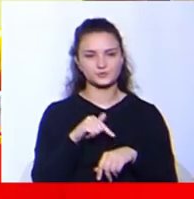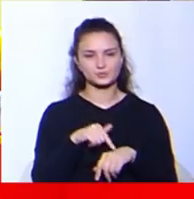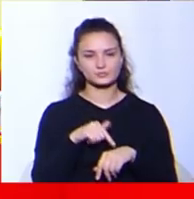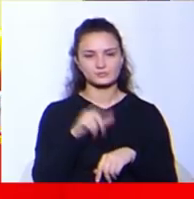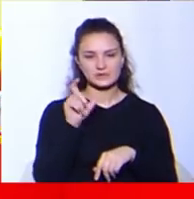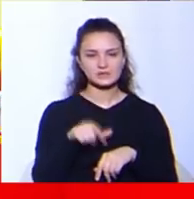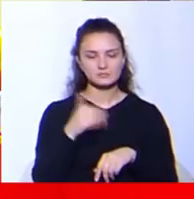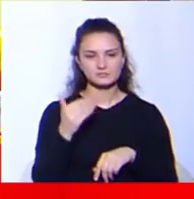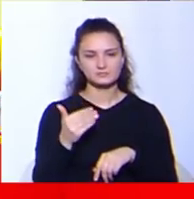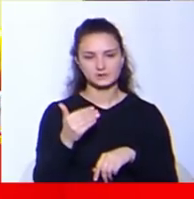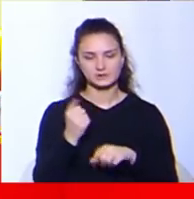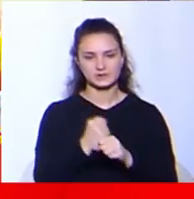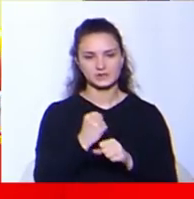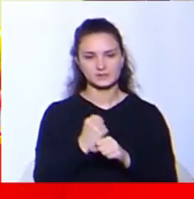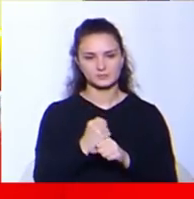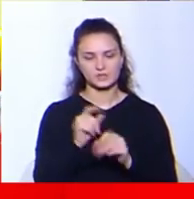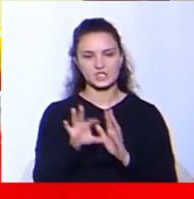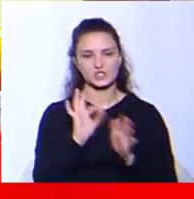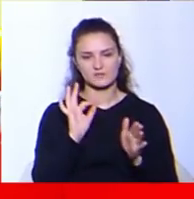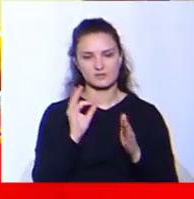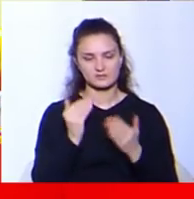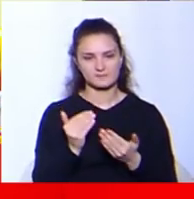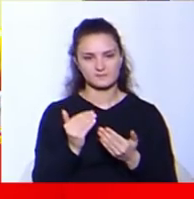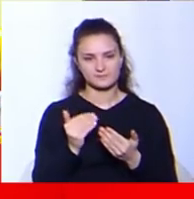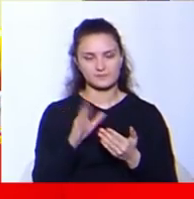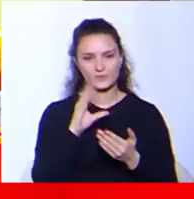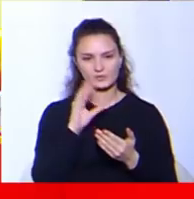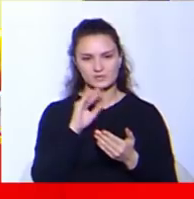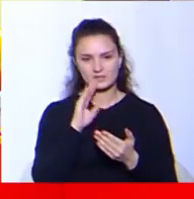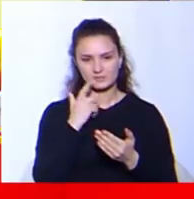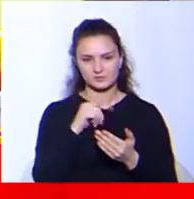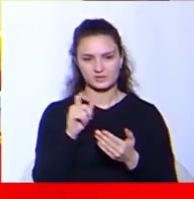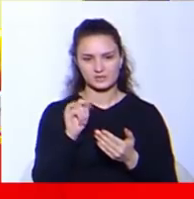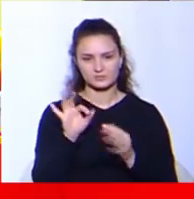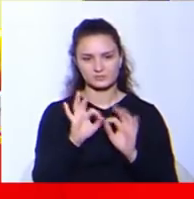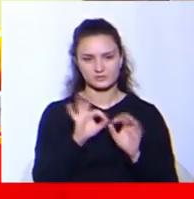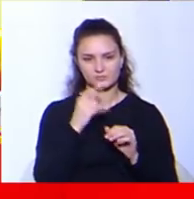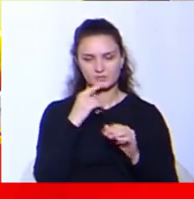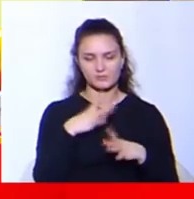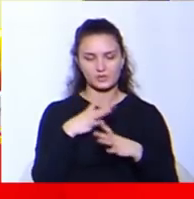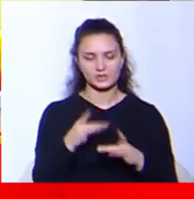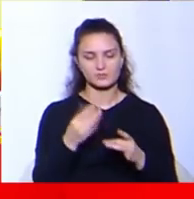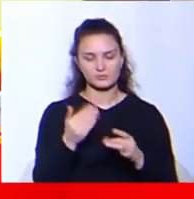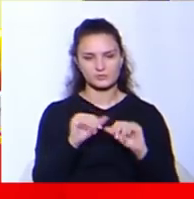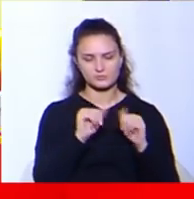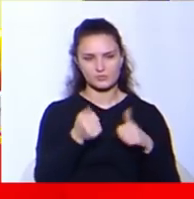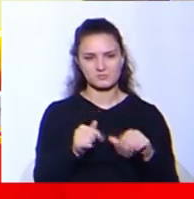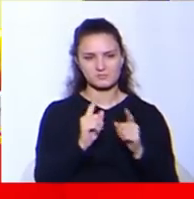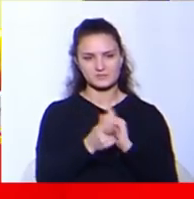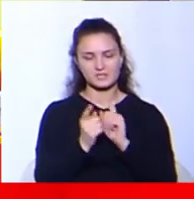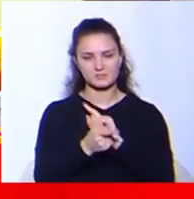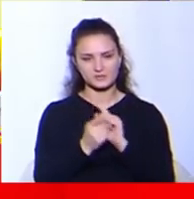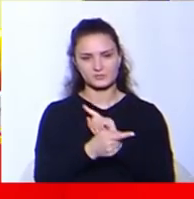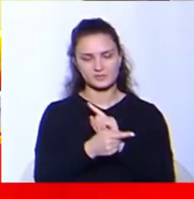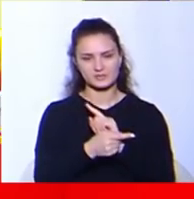და ადამიანის მიერ გაკეთებულ არჩევანს გამოავლენს. როდესაც ქალბატონი ხატუნა ბრძანებდა დამოკიდებულების ფორმების